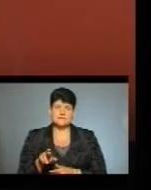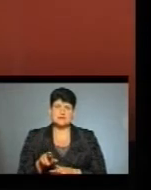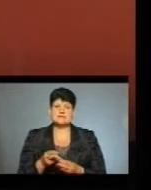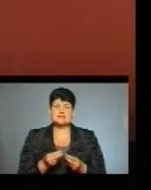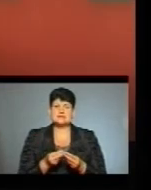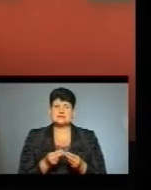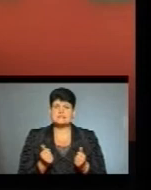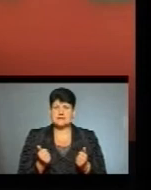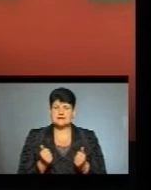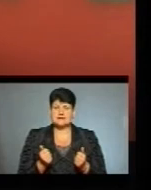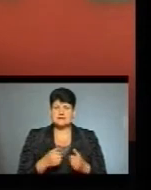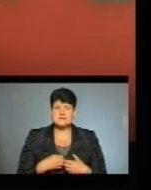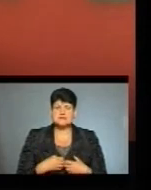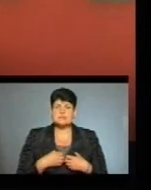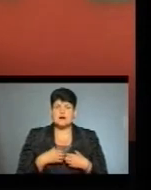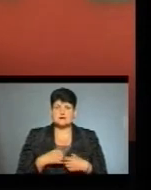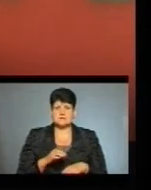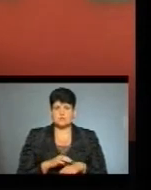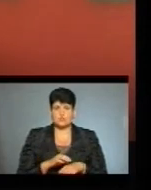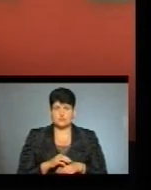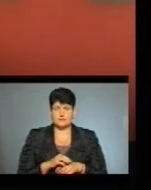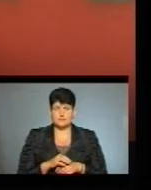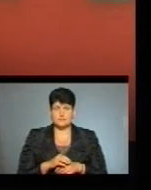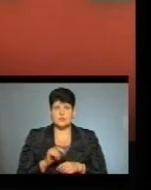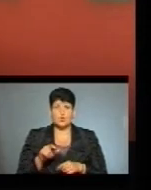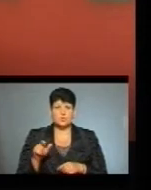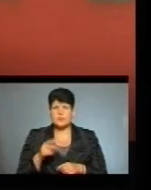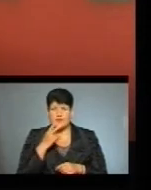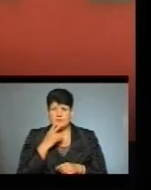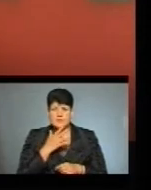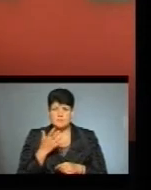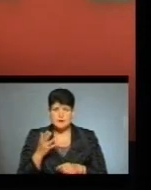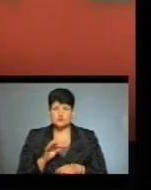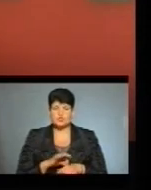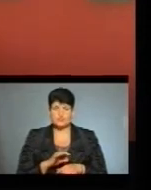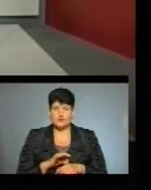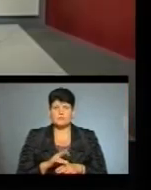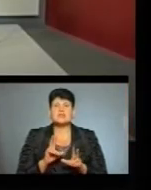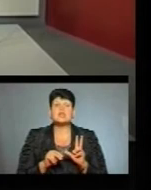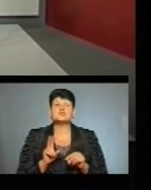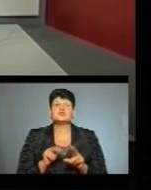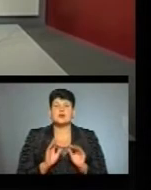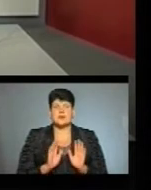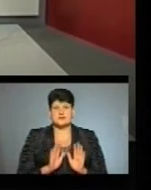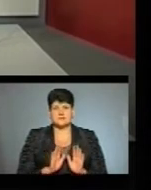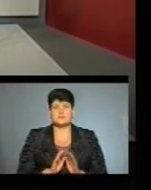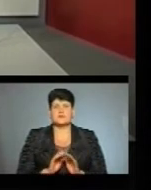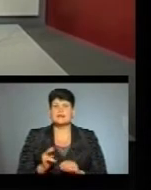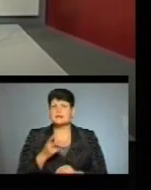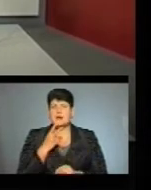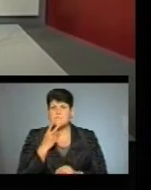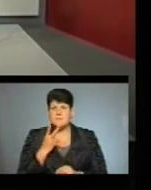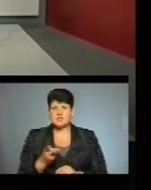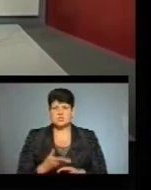зник оцей страх перед захворюванням. Люди не бачать хвороби, на щастя, і не бачать